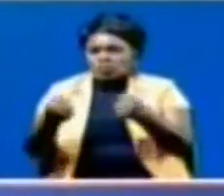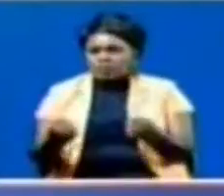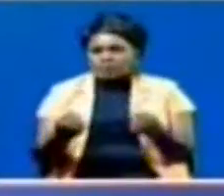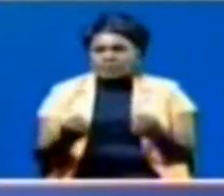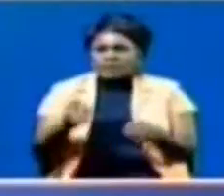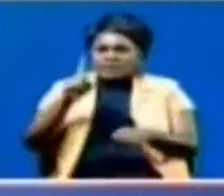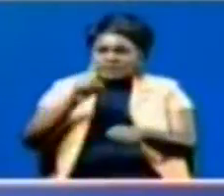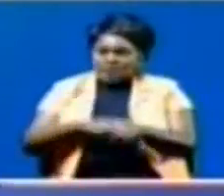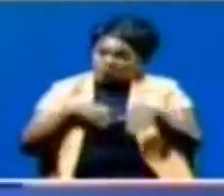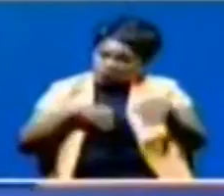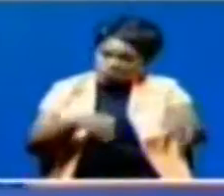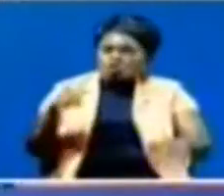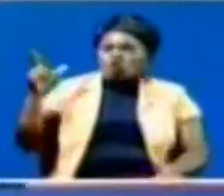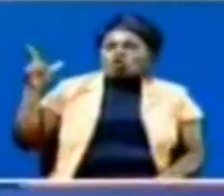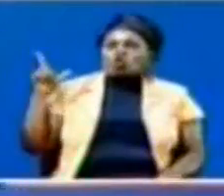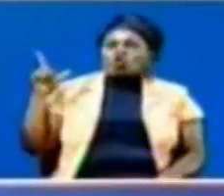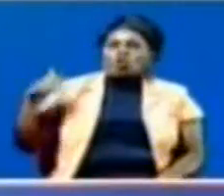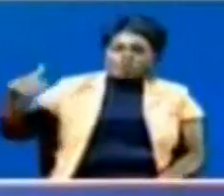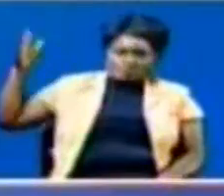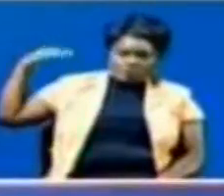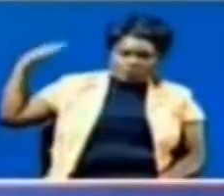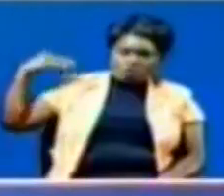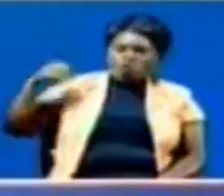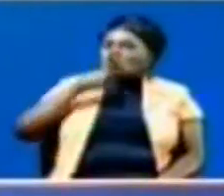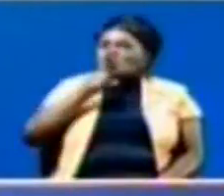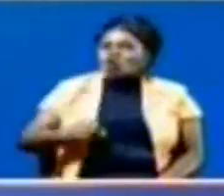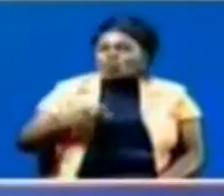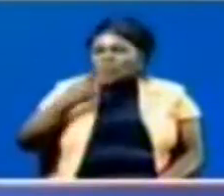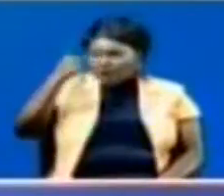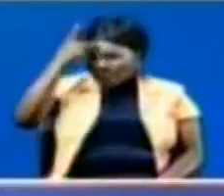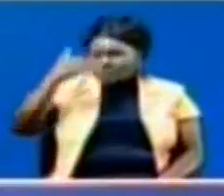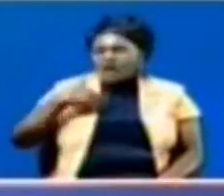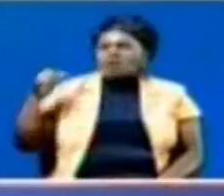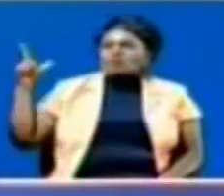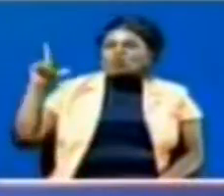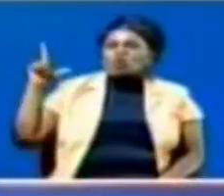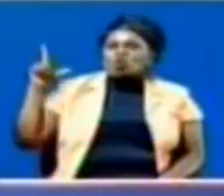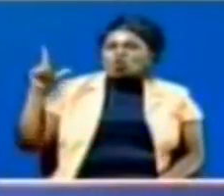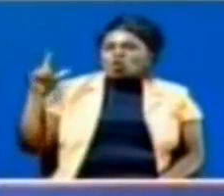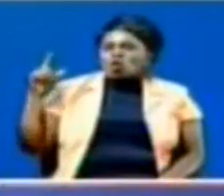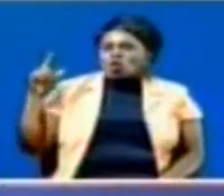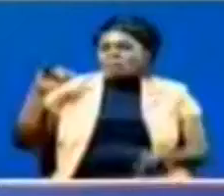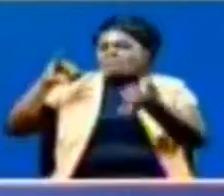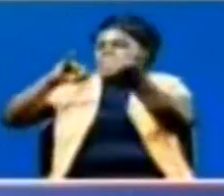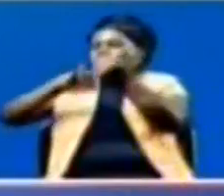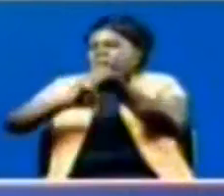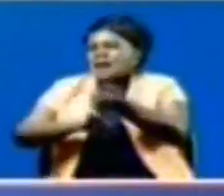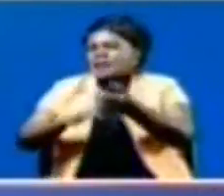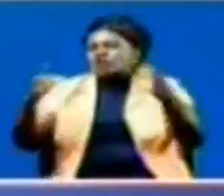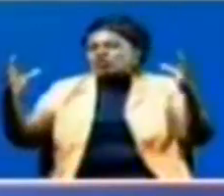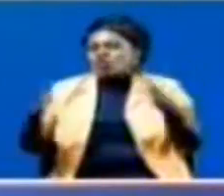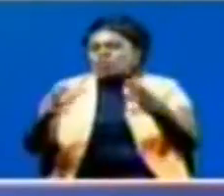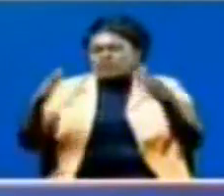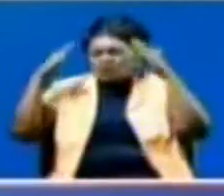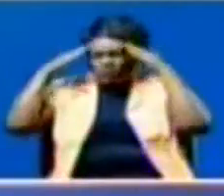basi mtu ataka katika zile sheria pale awali zamani wazee wetu kulikuwa na sheria ndoa ilichukuliwa namna gani kama na jamii jamii ilikuwa